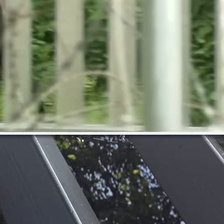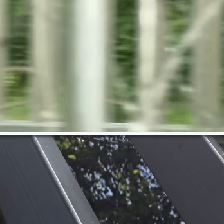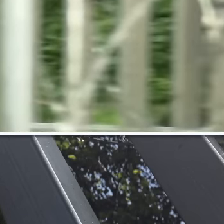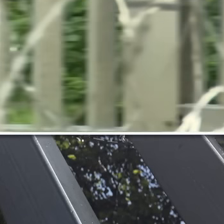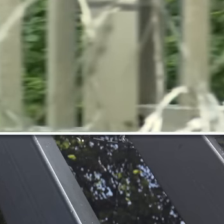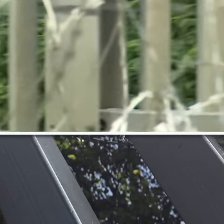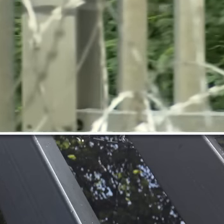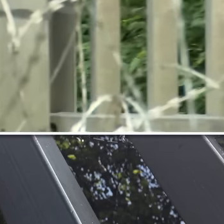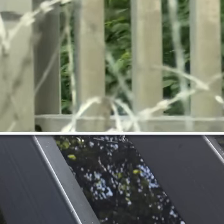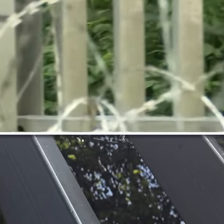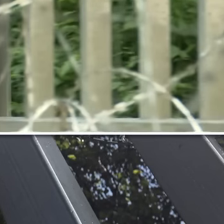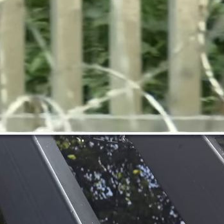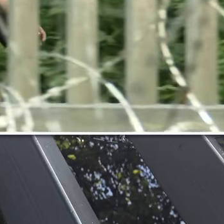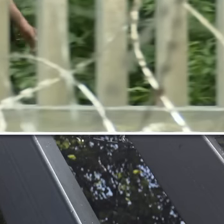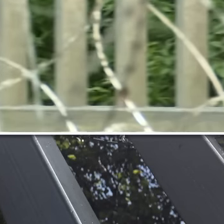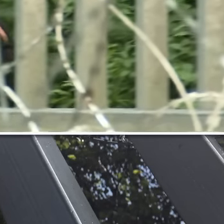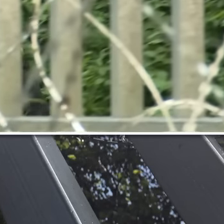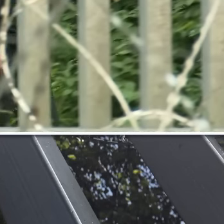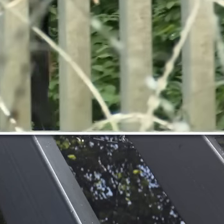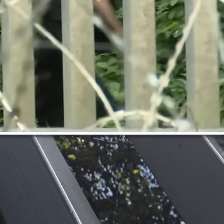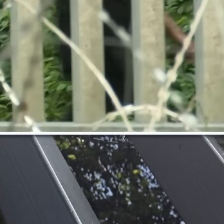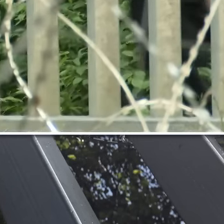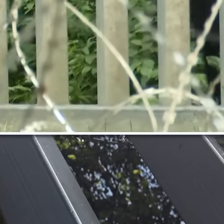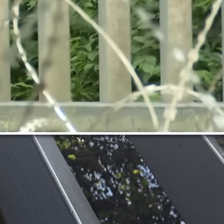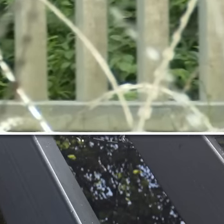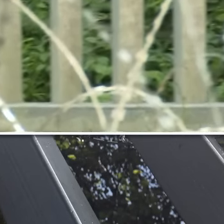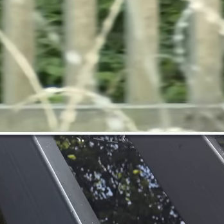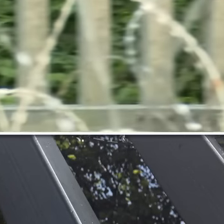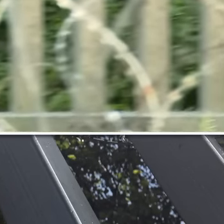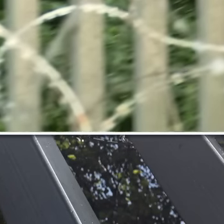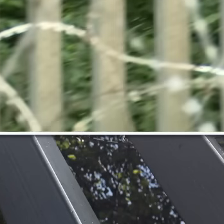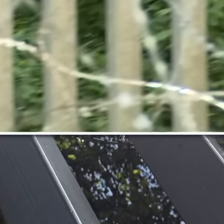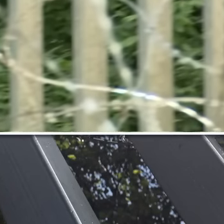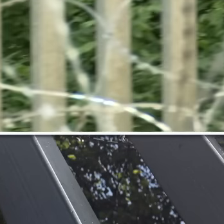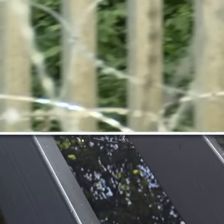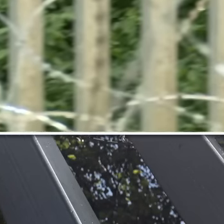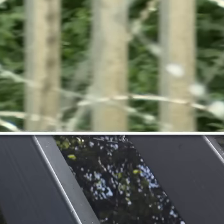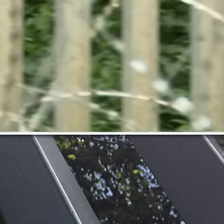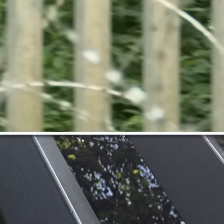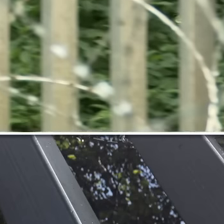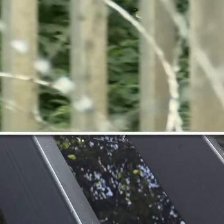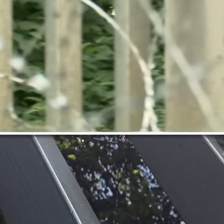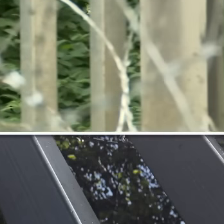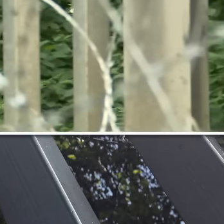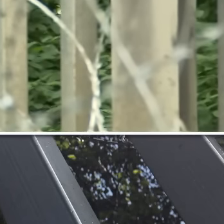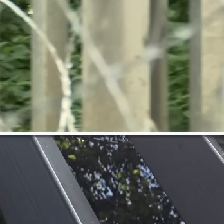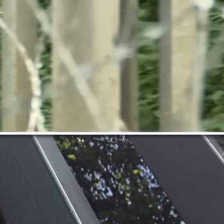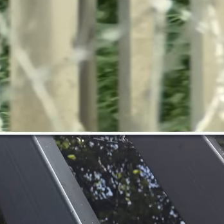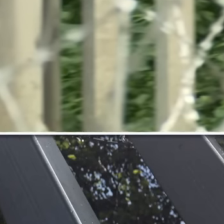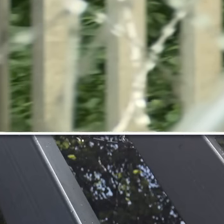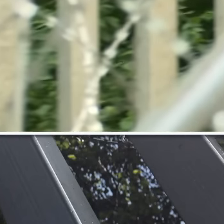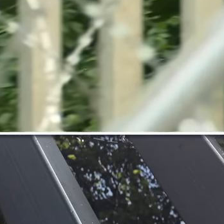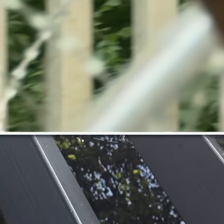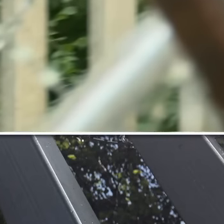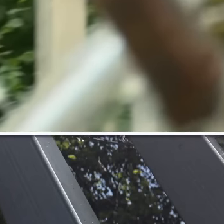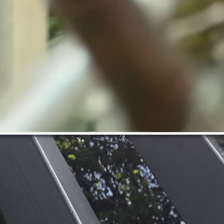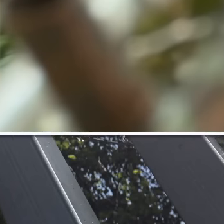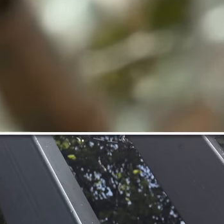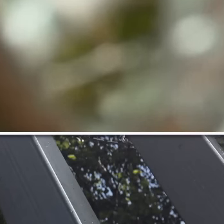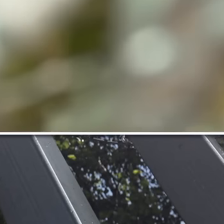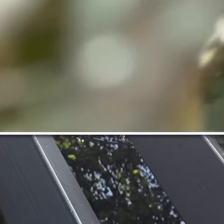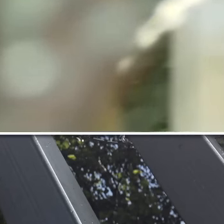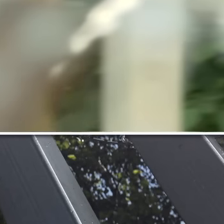i cofać łodzie z uchodźcami. Przecież tam też byli przestępcy, którzy potrafili liczyć i